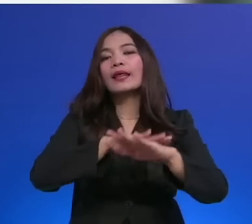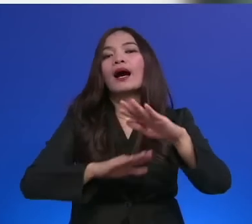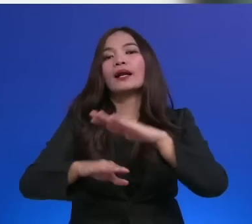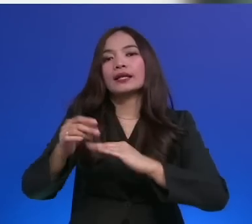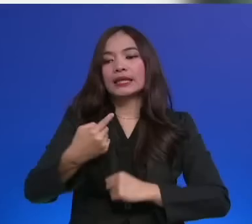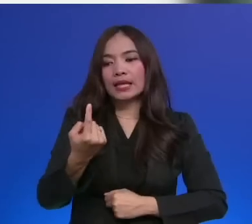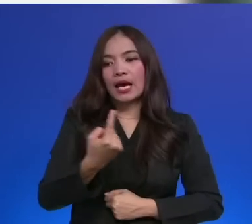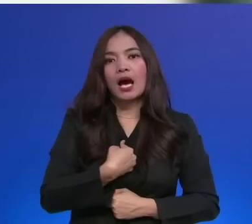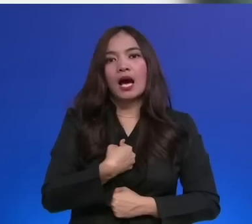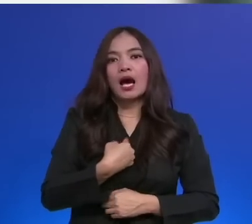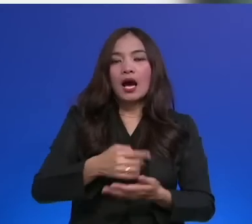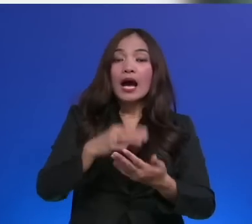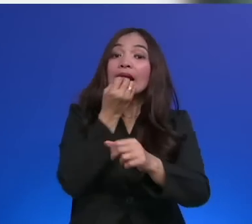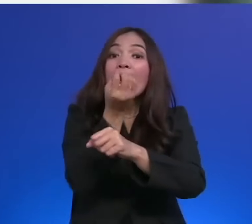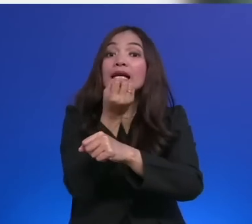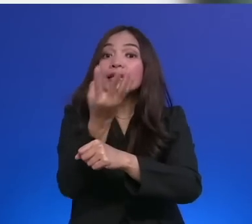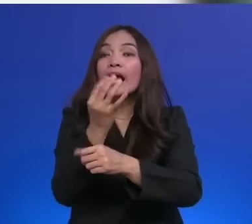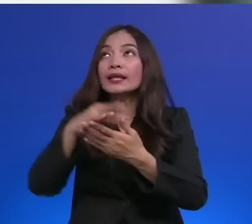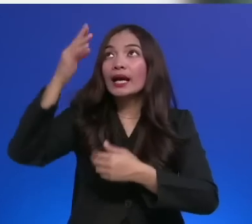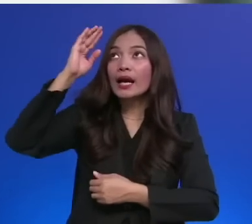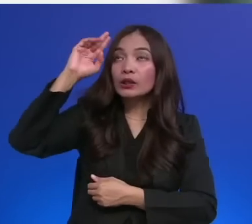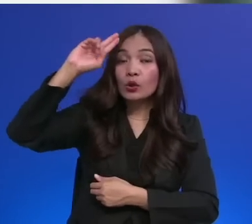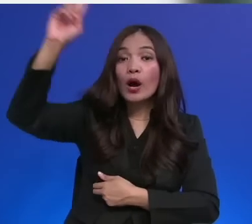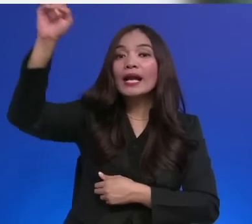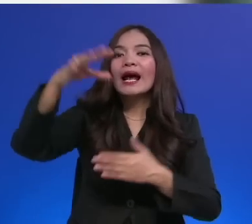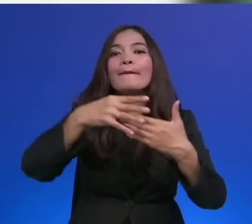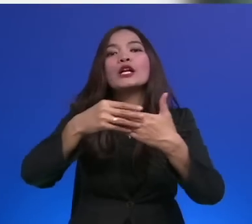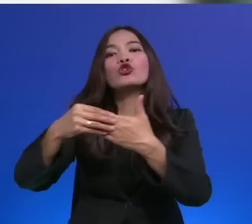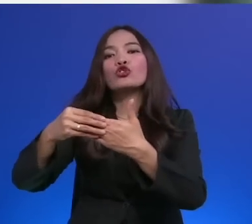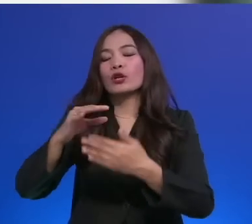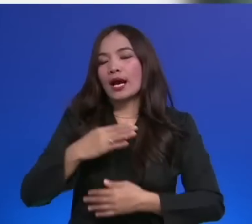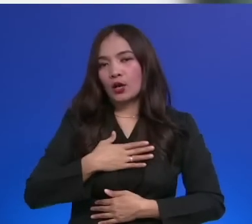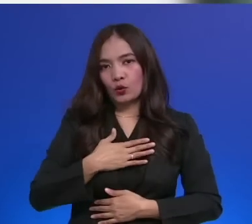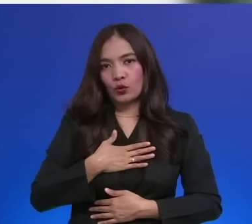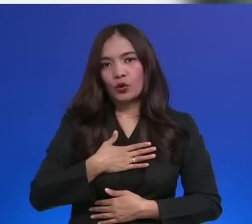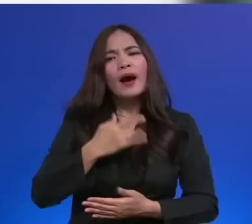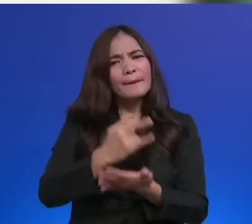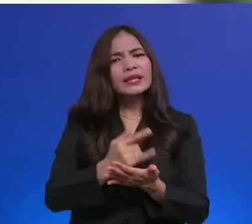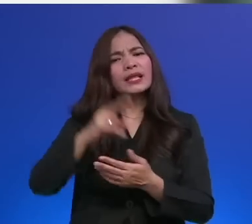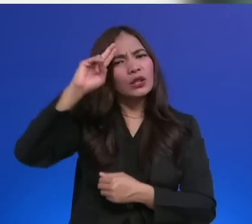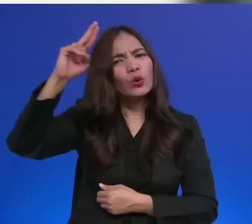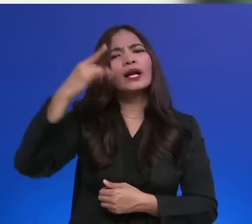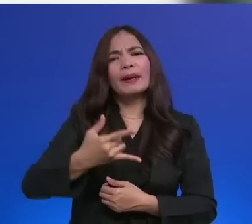Dengan nasihatmu engkau menuntun aku. Pasti Tuhan akan menuntun.